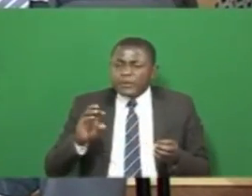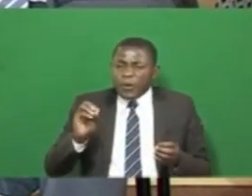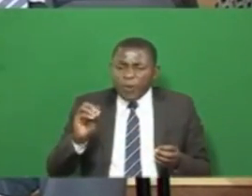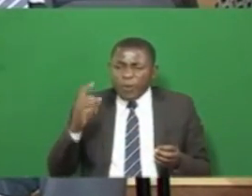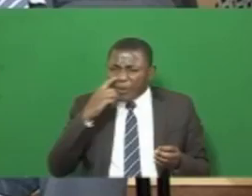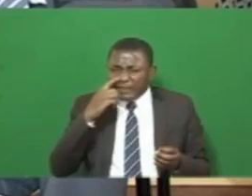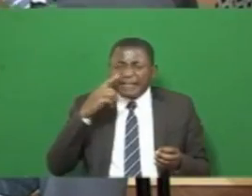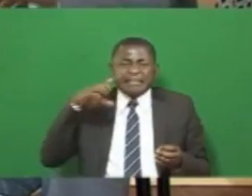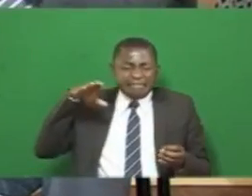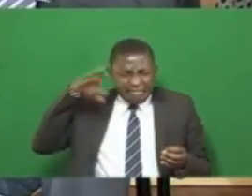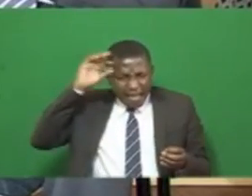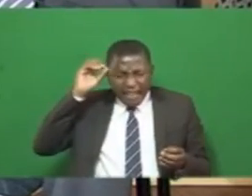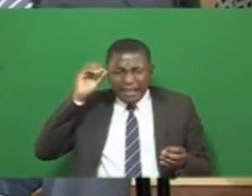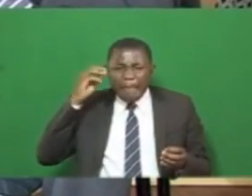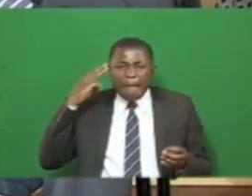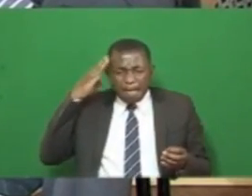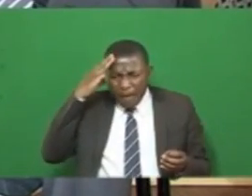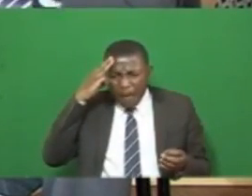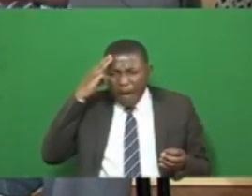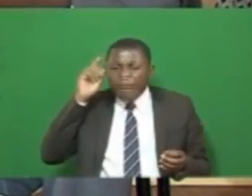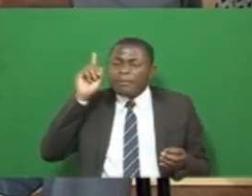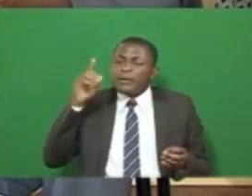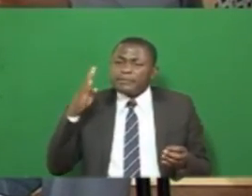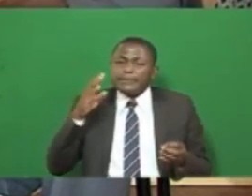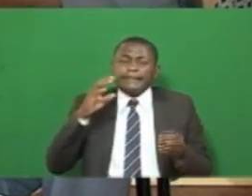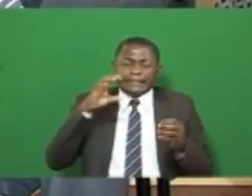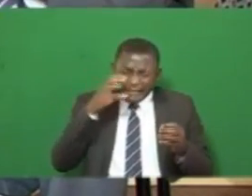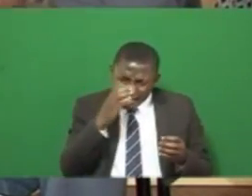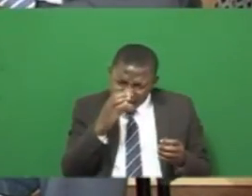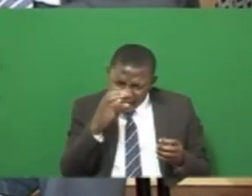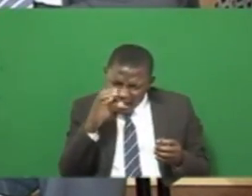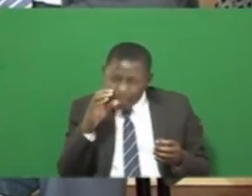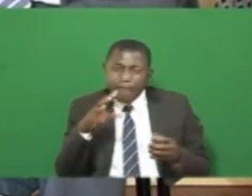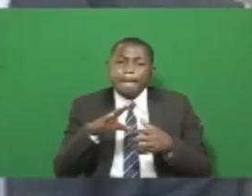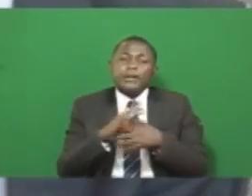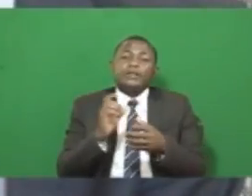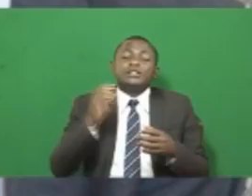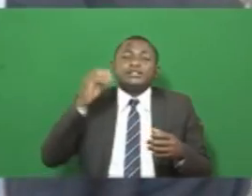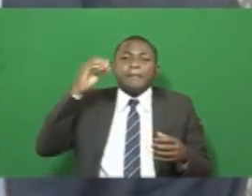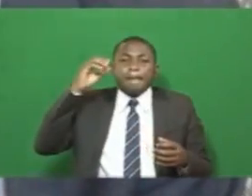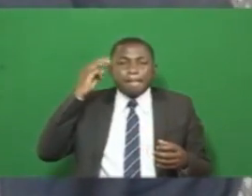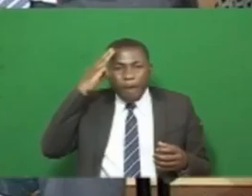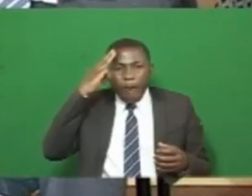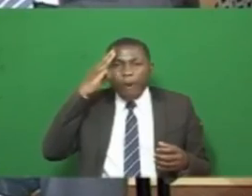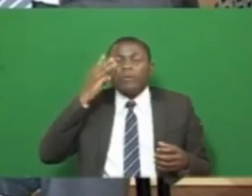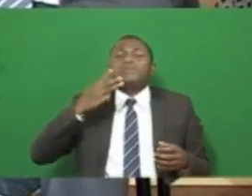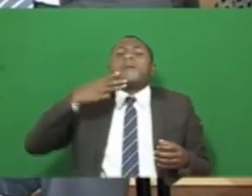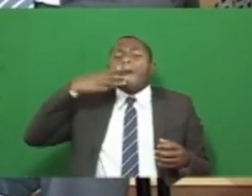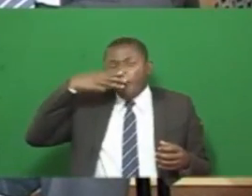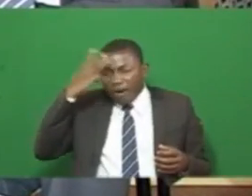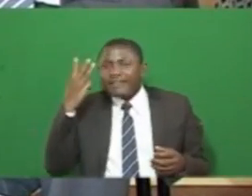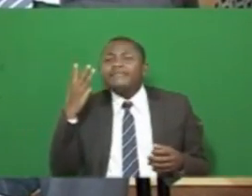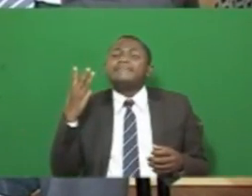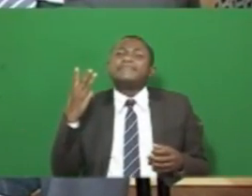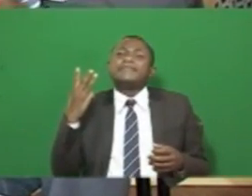na professor ka. Ungomhanya uchingo unofanira kuzoti paito shandiswa uchenjeri. Paul ndofunga ainyora zvinhu zvine